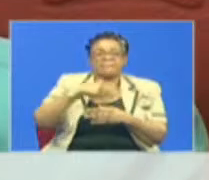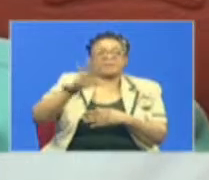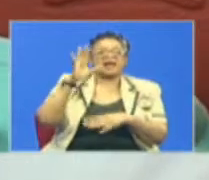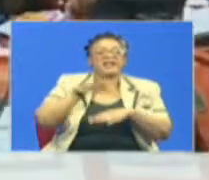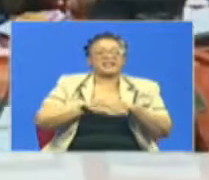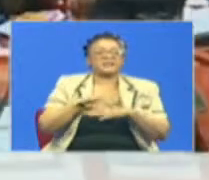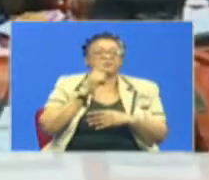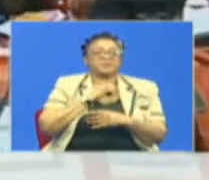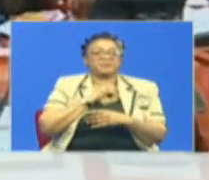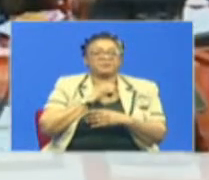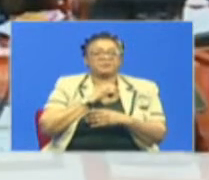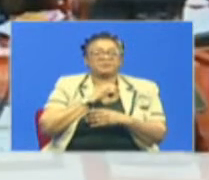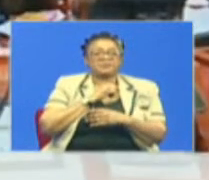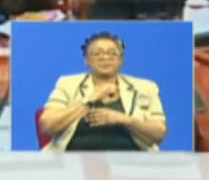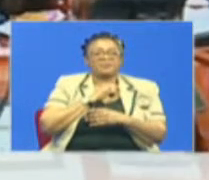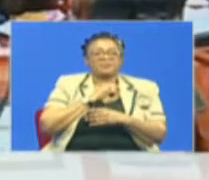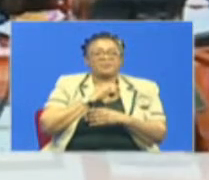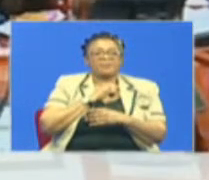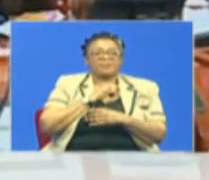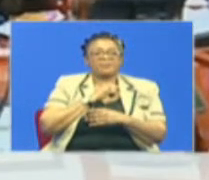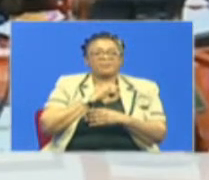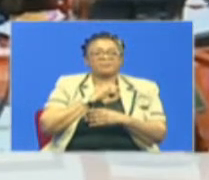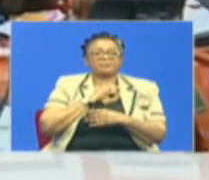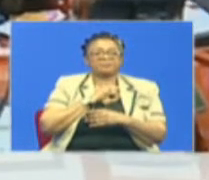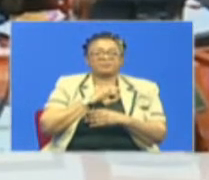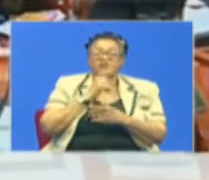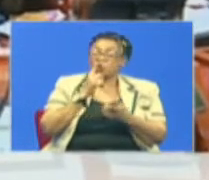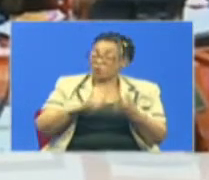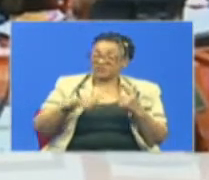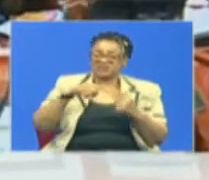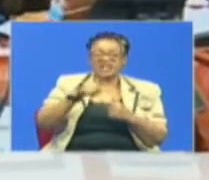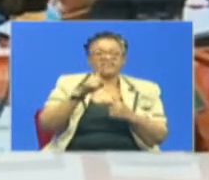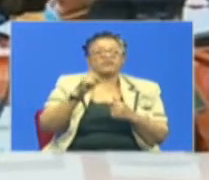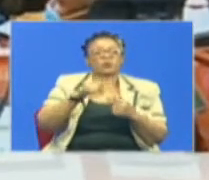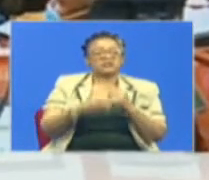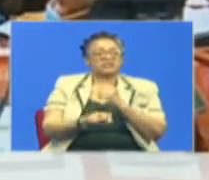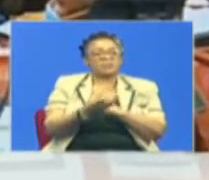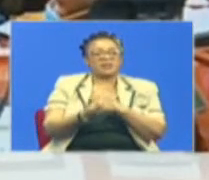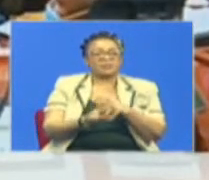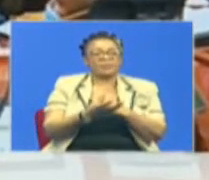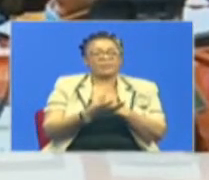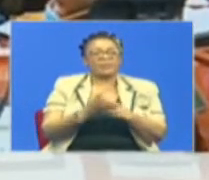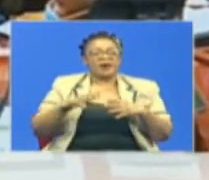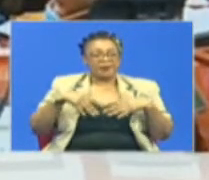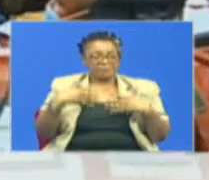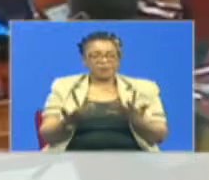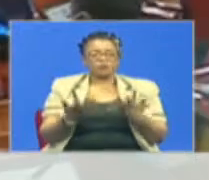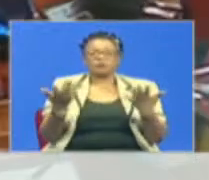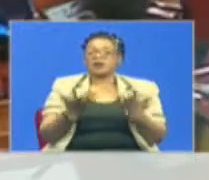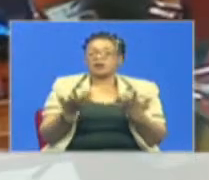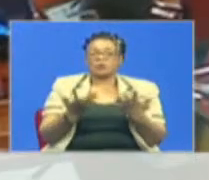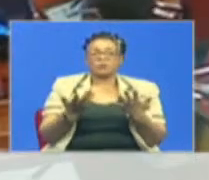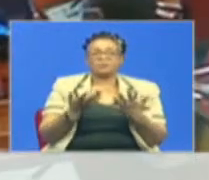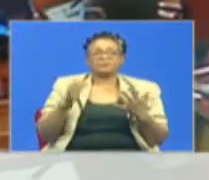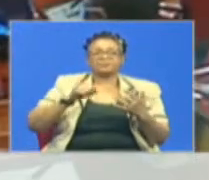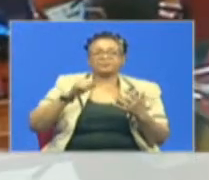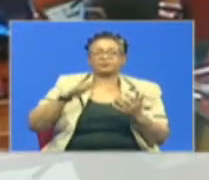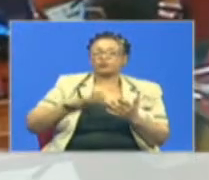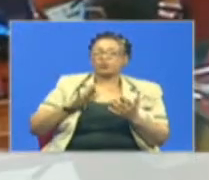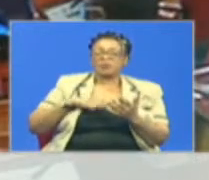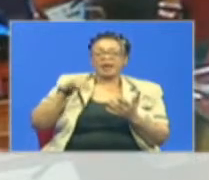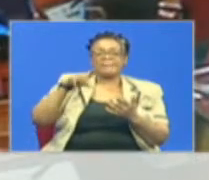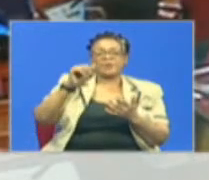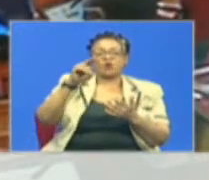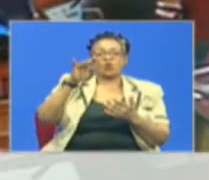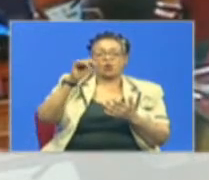wanazipata. Kuu katika masuala aliyotakiwa kufafanua Otieno ni kuhusu uwepo wa mwanamke kwa jina Pauline Kamau